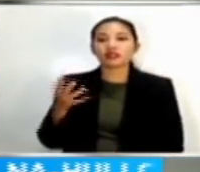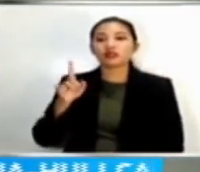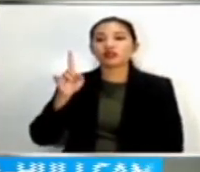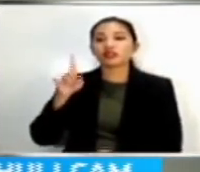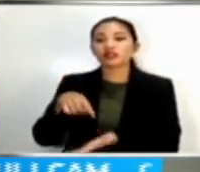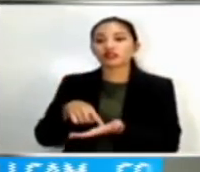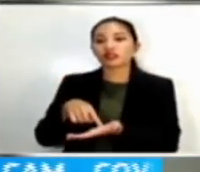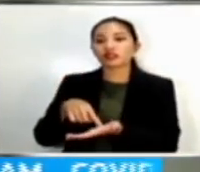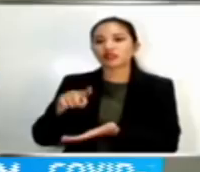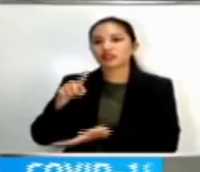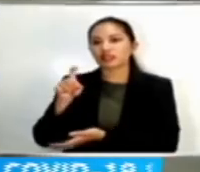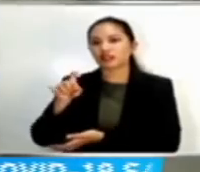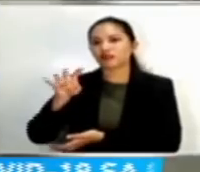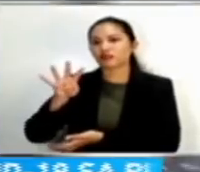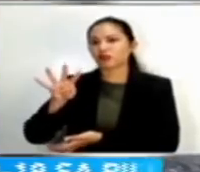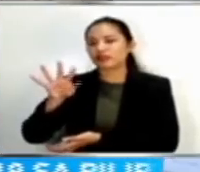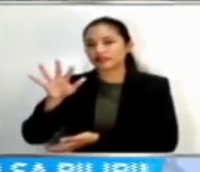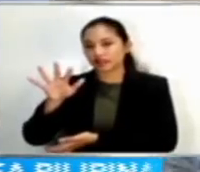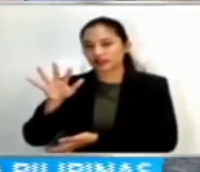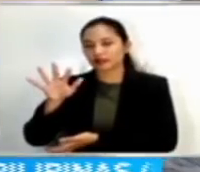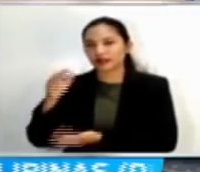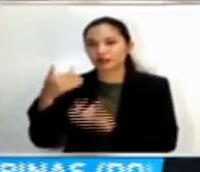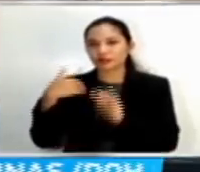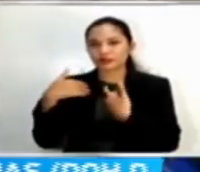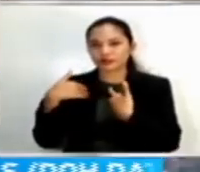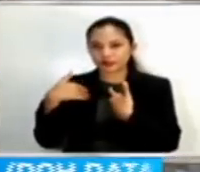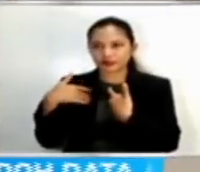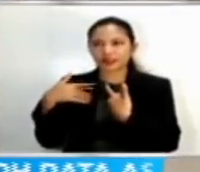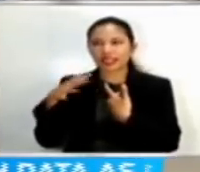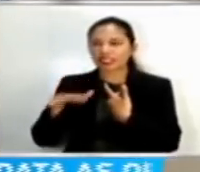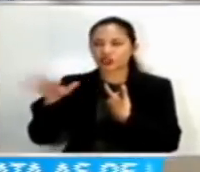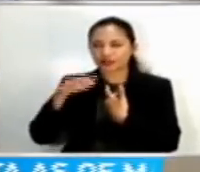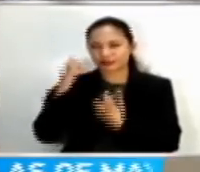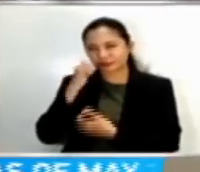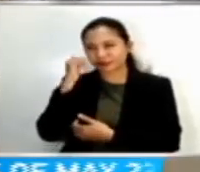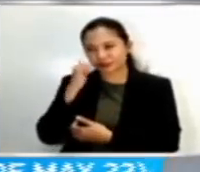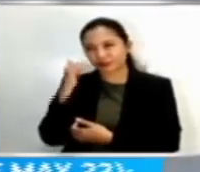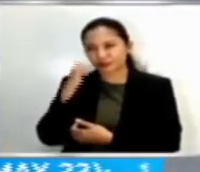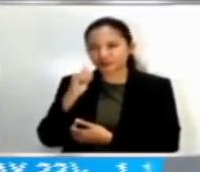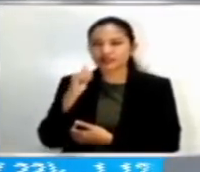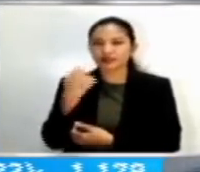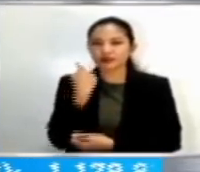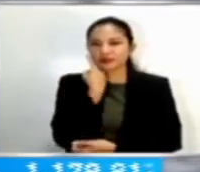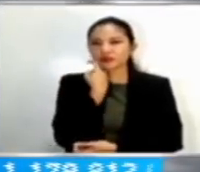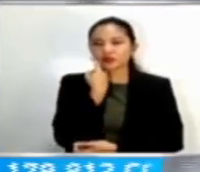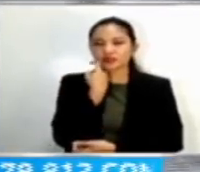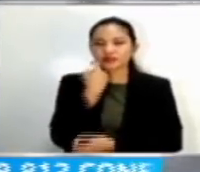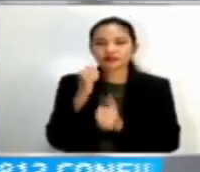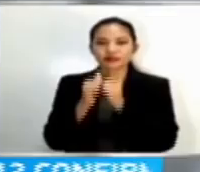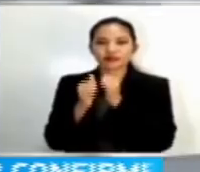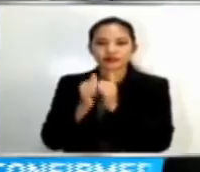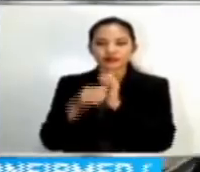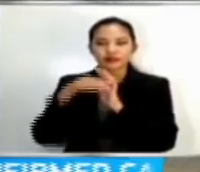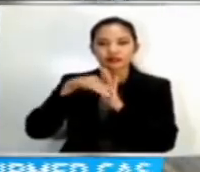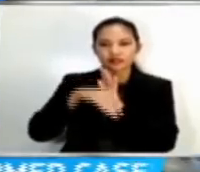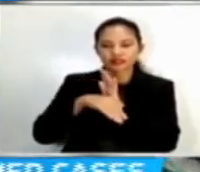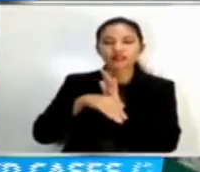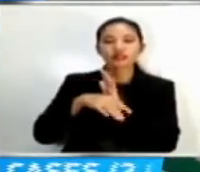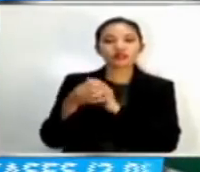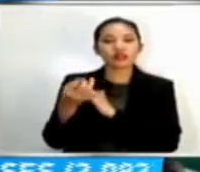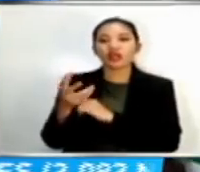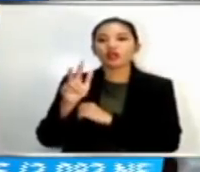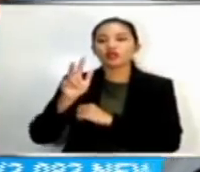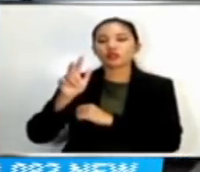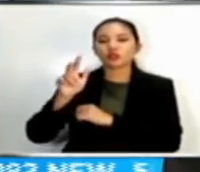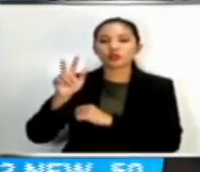1,145 yung daily, yung 7-day average natin over the past week. So bumaba siya ng 23% from last week. Although of